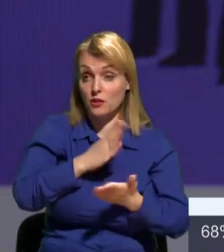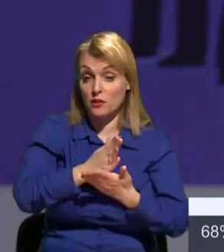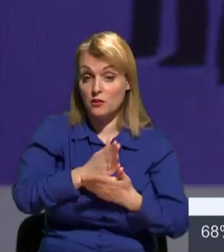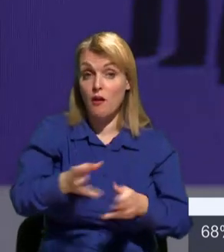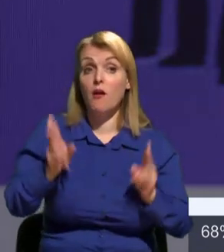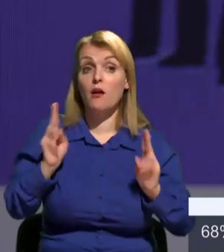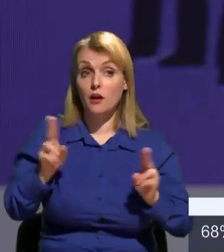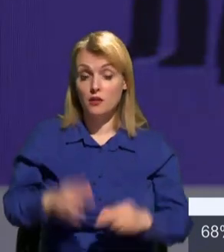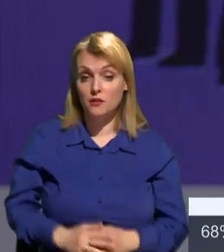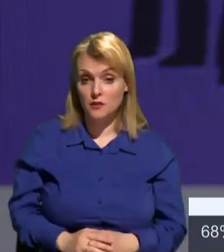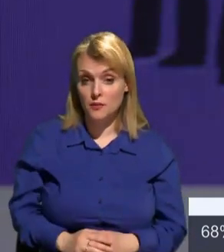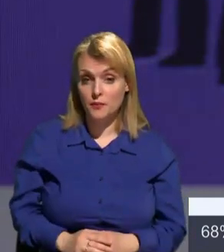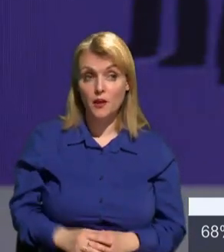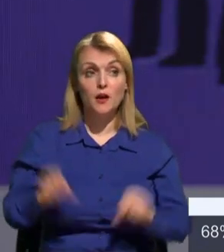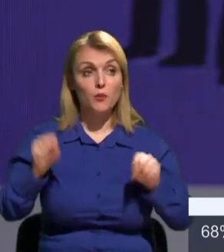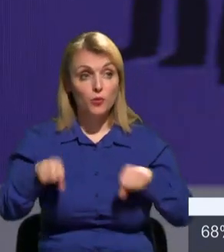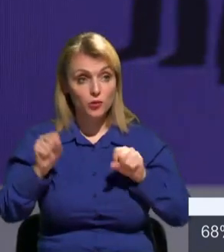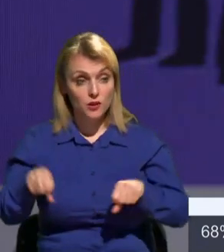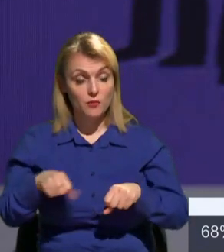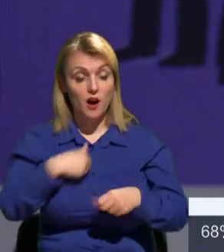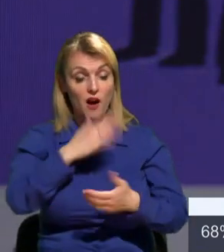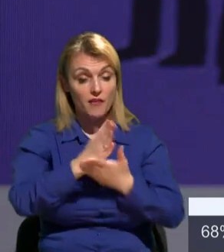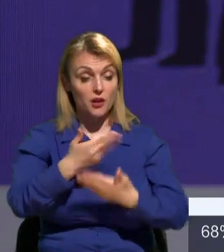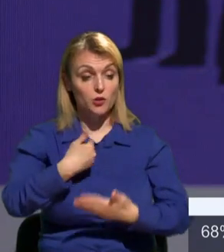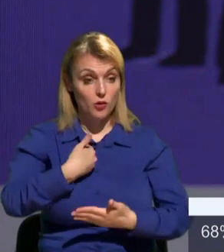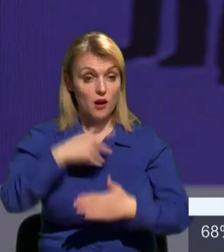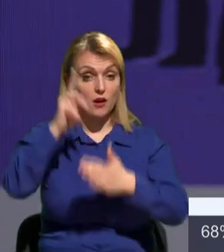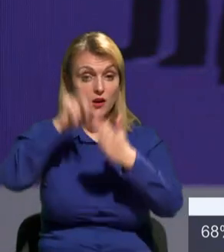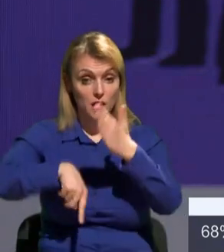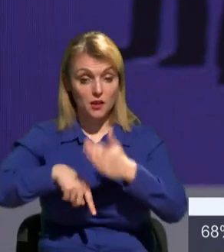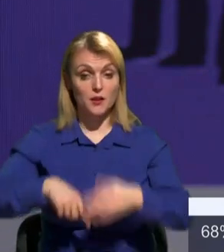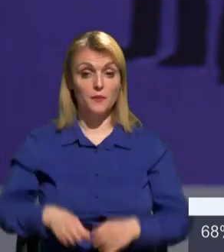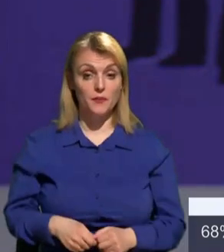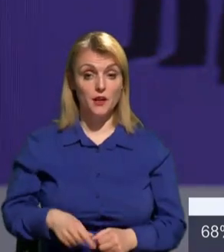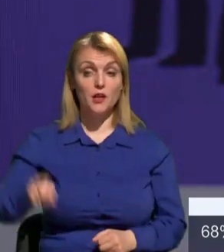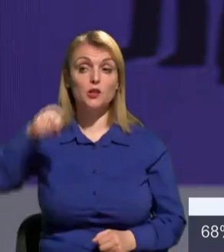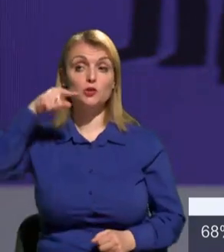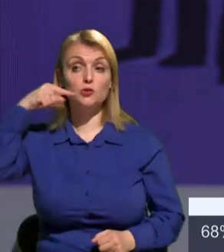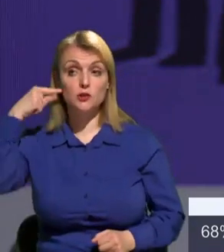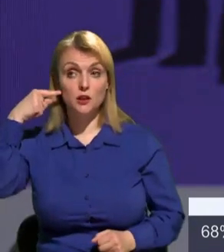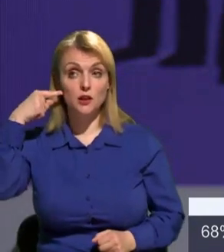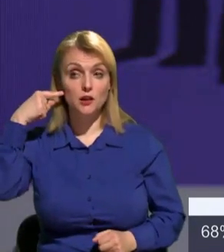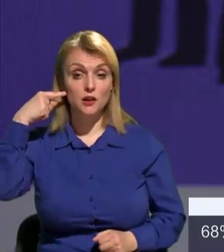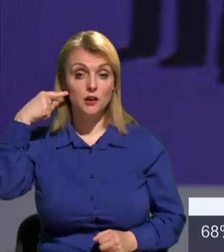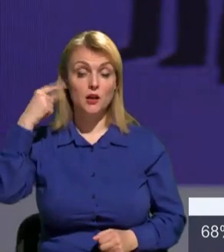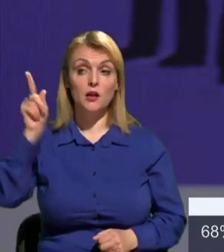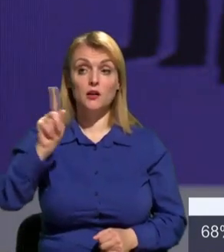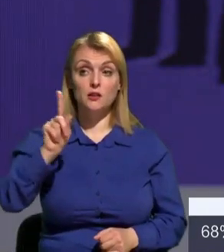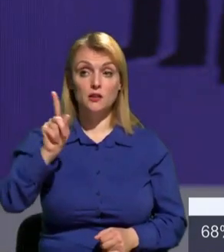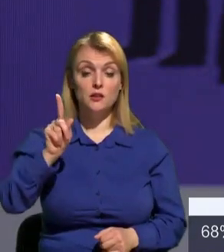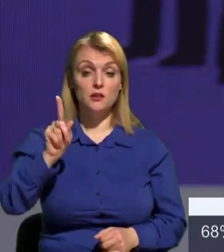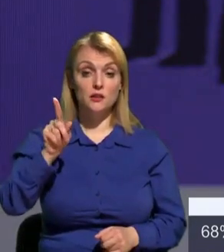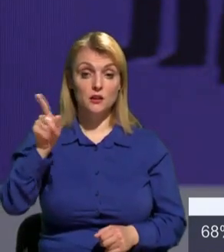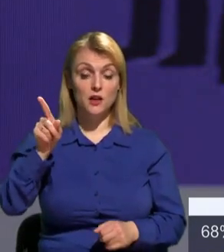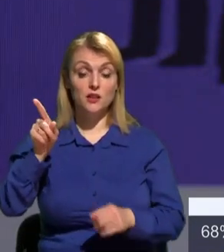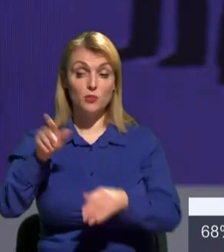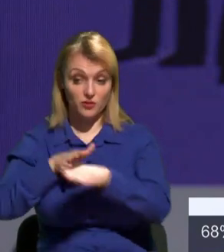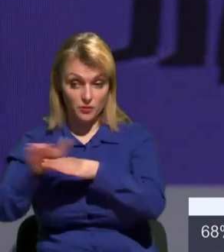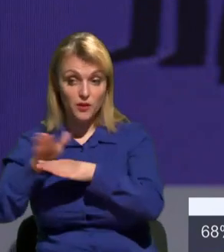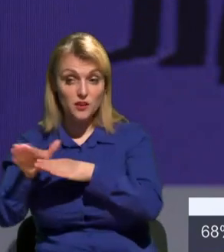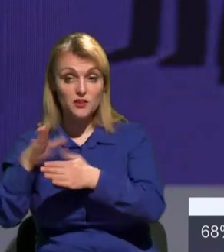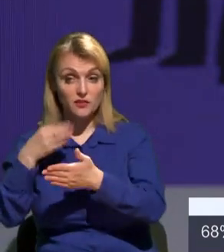cum putem avea încredere în Federația Rusă în aceea că își va realiza